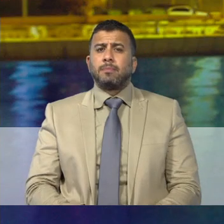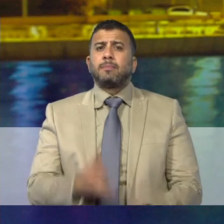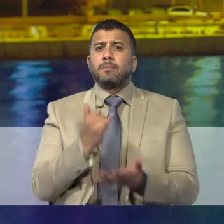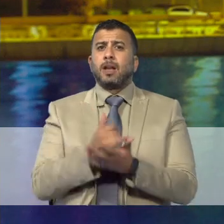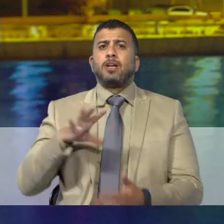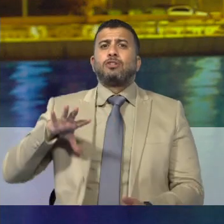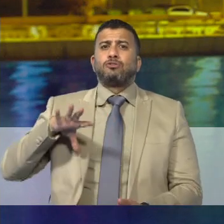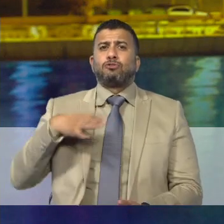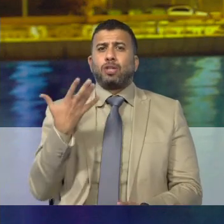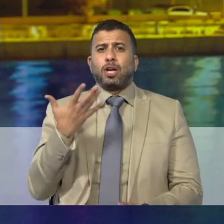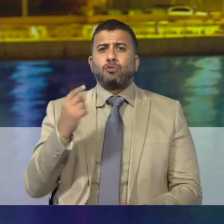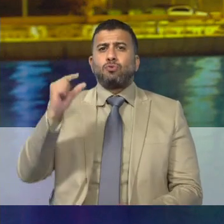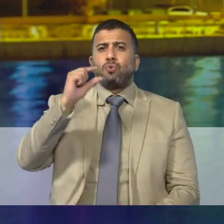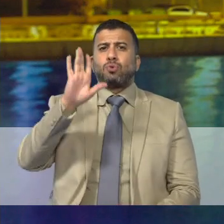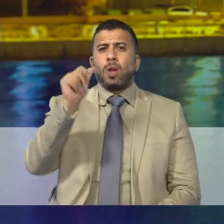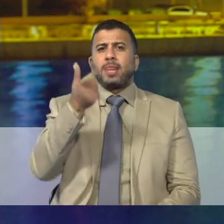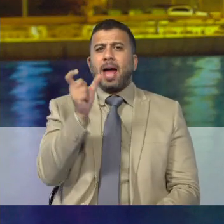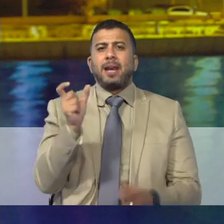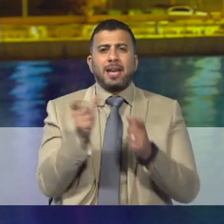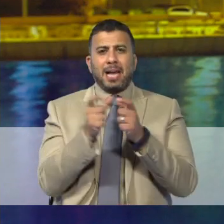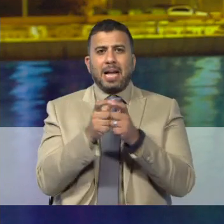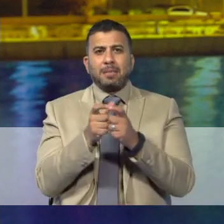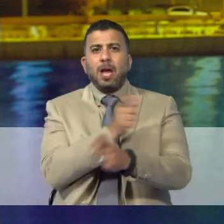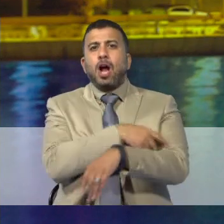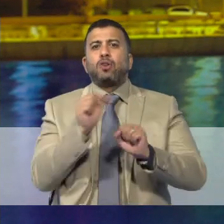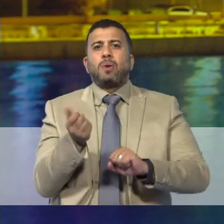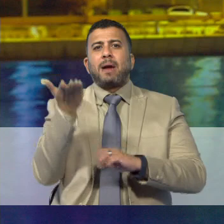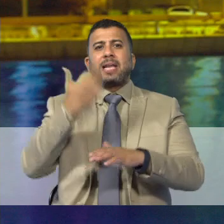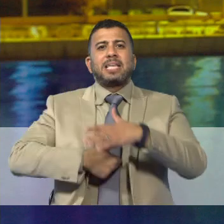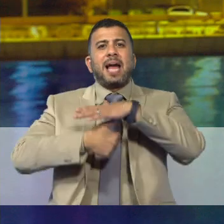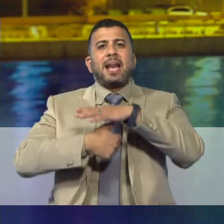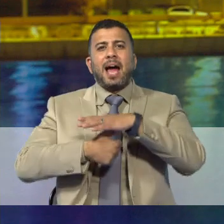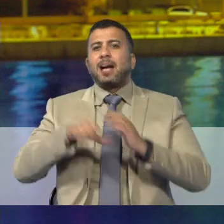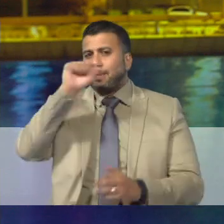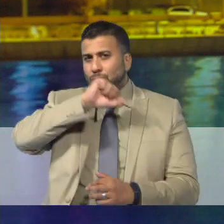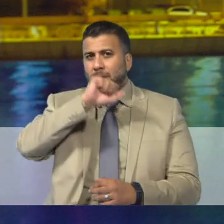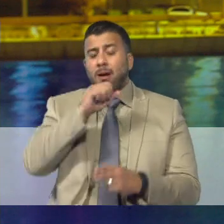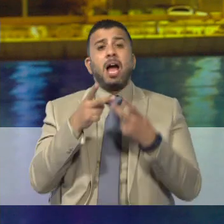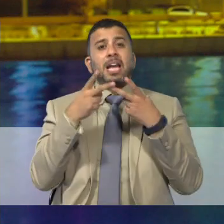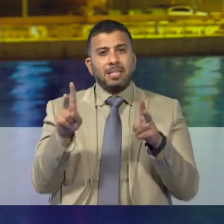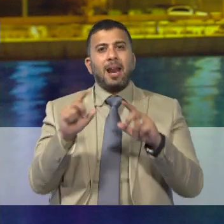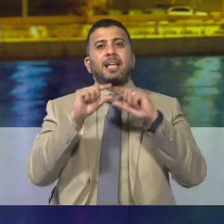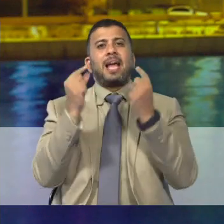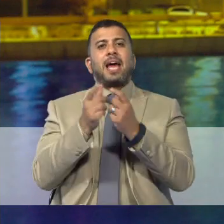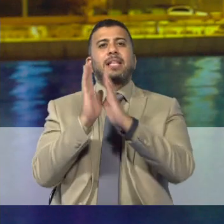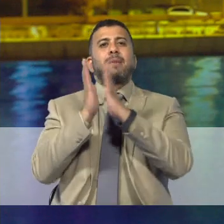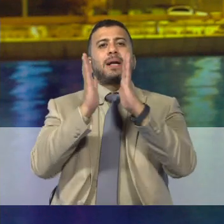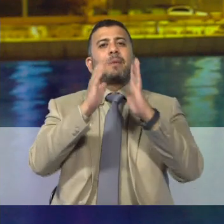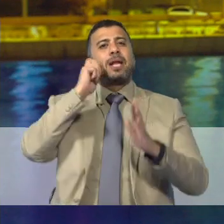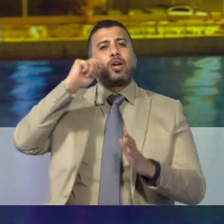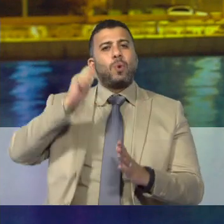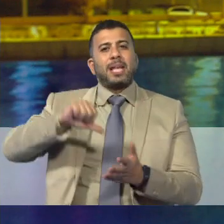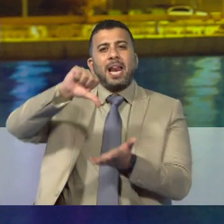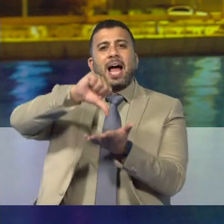تحت رعاية صاحب السمو الشيخ الدكتور سلطان بن محمد القاسمي عضو المجلس الأعلى حاكم الشارقة، انطلقت في دائرة